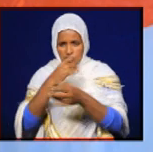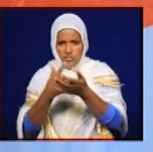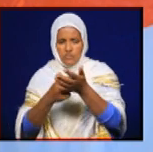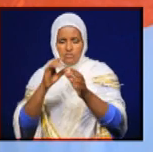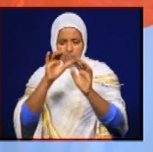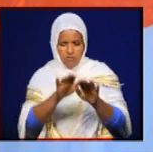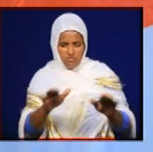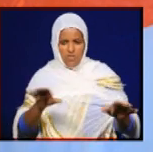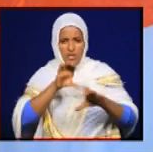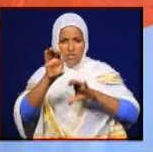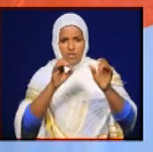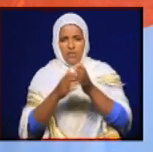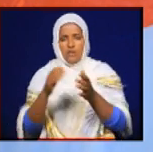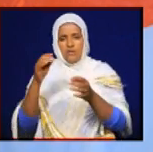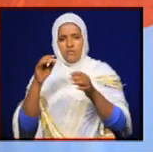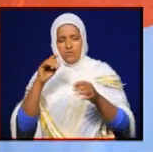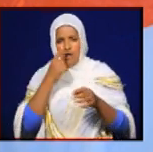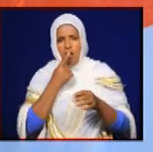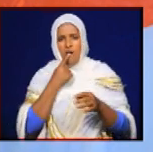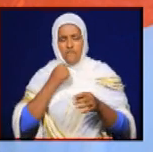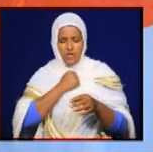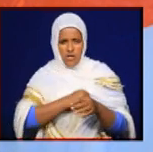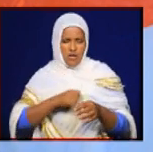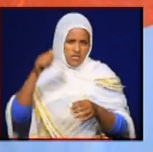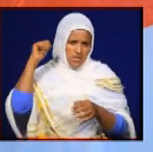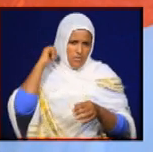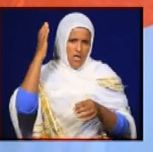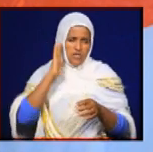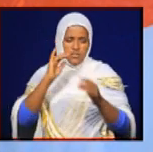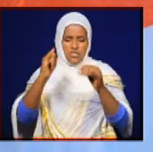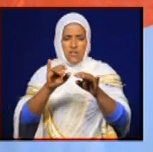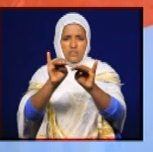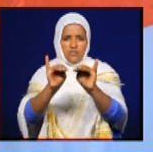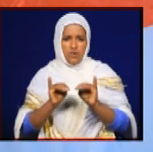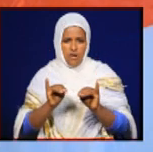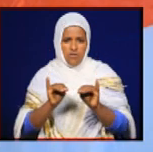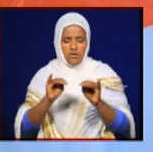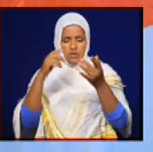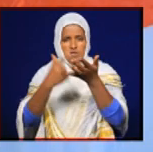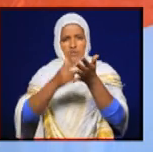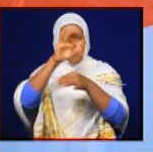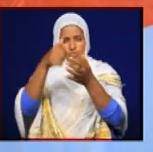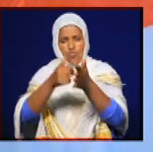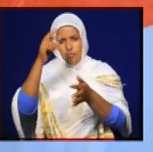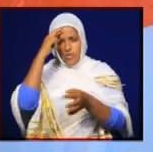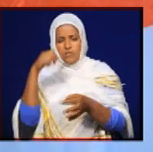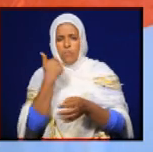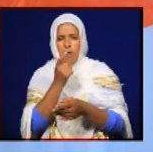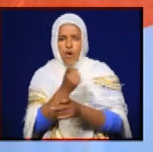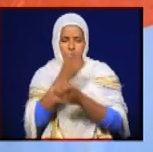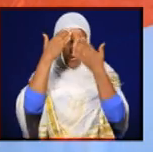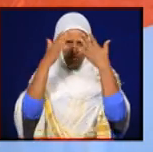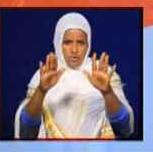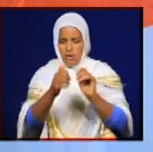ቀሳጢ እየተደላደለ ከአፍ ርህራሄ ከጀርባው ያጌጠ ዛሬ ያለ ጭካኔ የዚህ ሁሉ ምክንያት ማን